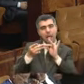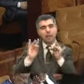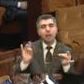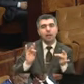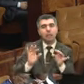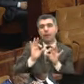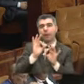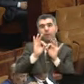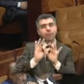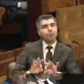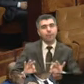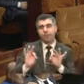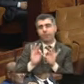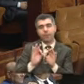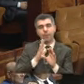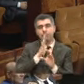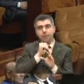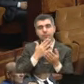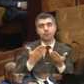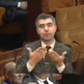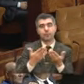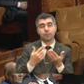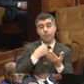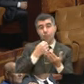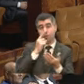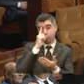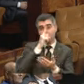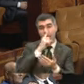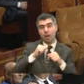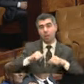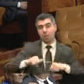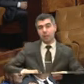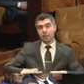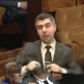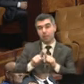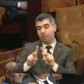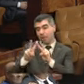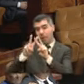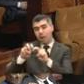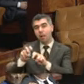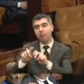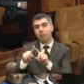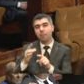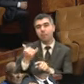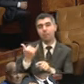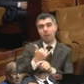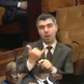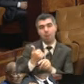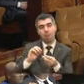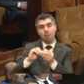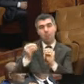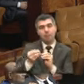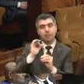في متناول الجميع خصوصا على الضغط اللي كاين. نتمنى السيد الوزير ان الوزاره ديالكم تزيد تعمق النظر في هذا الاشكال اللي هو مرتبط بكرامه